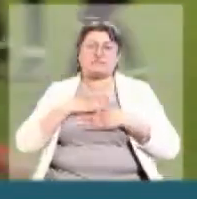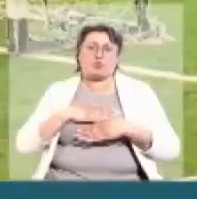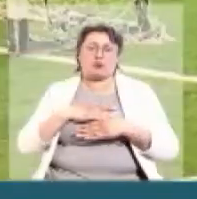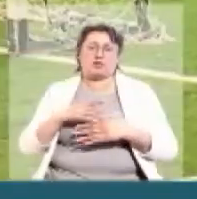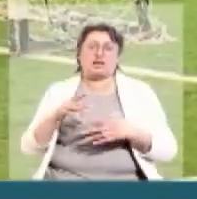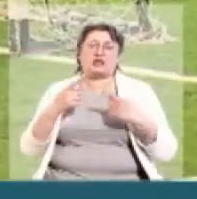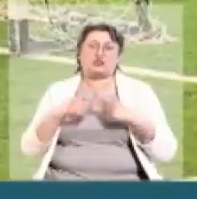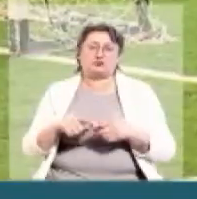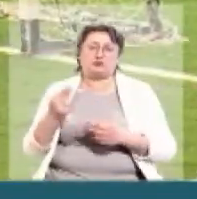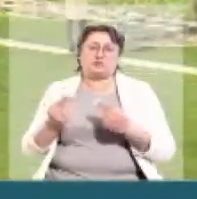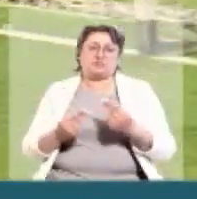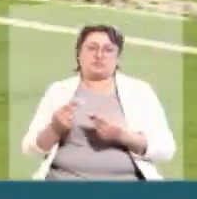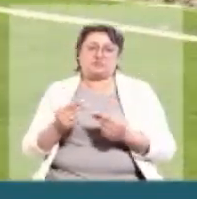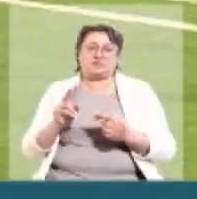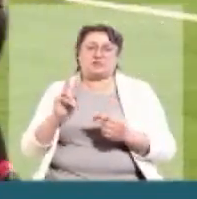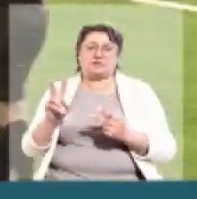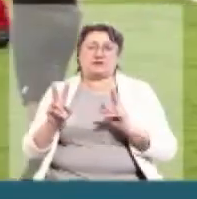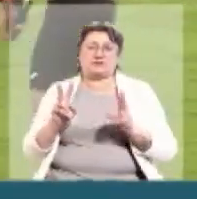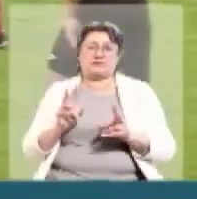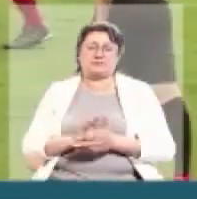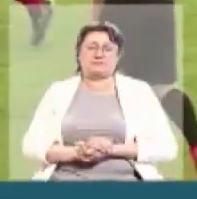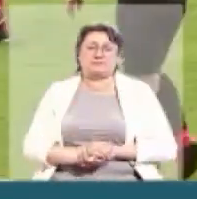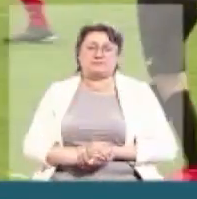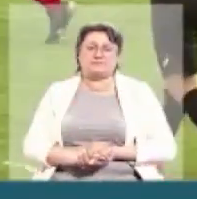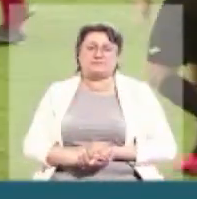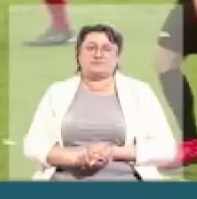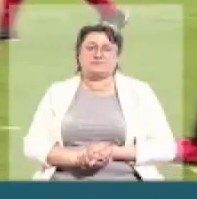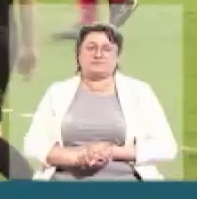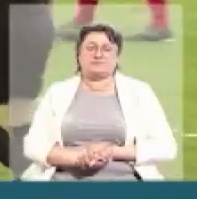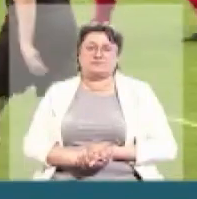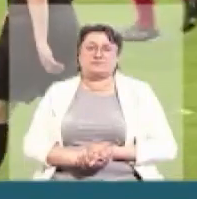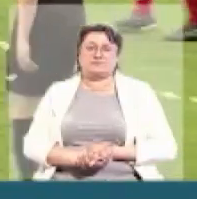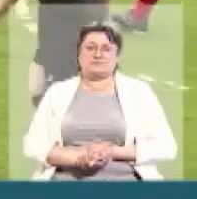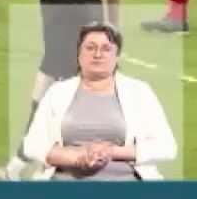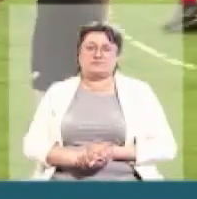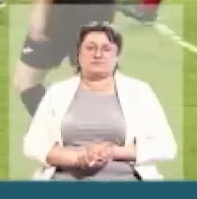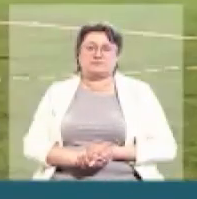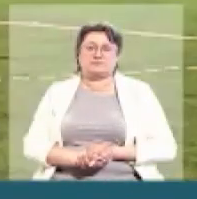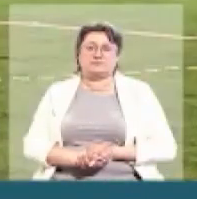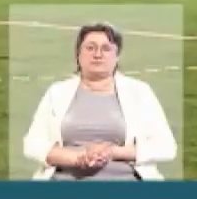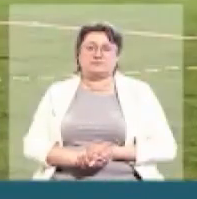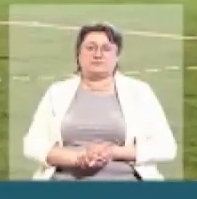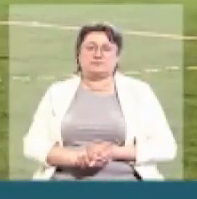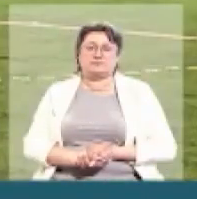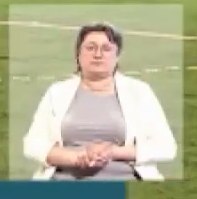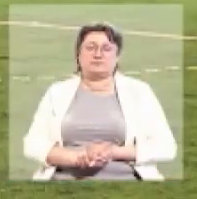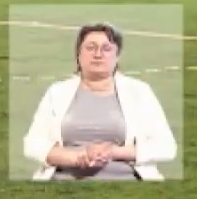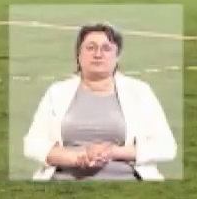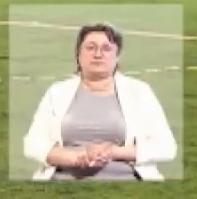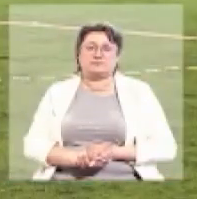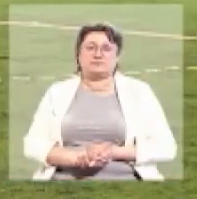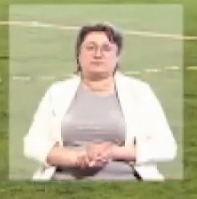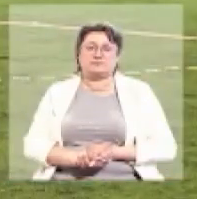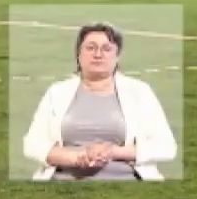бере білді. Тартысқа толы жарыста қос команда тең нәтижеге қанағат білдірді. Есеп 2-2. Очень